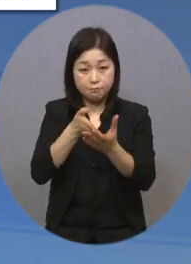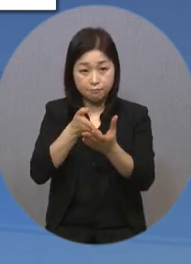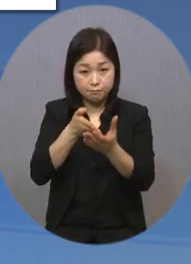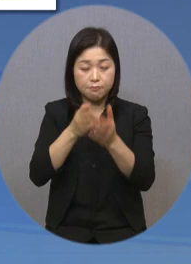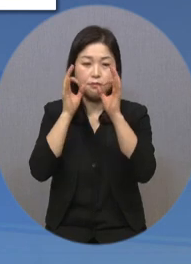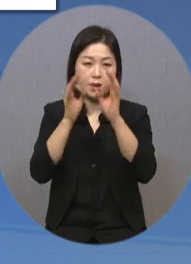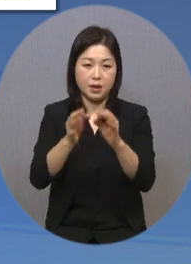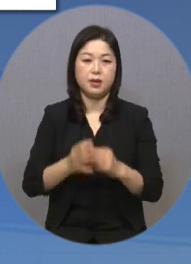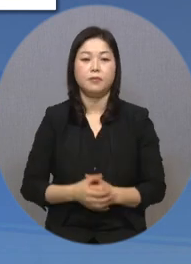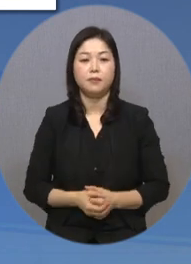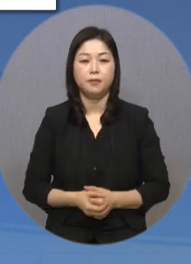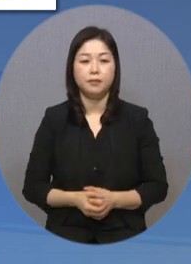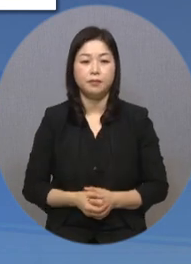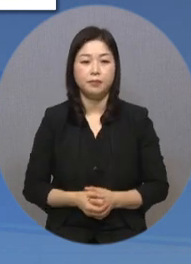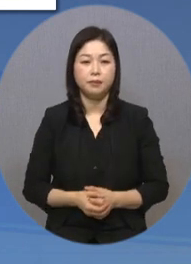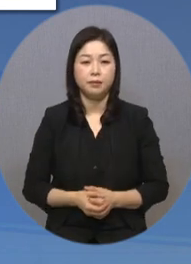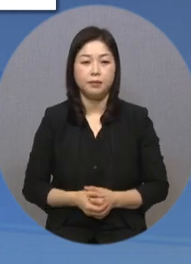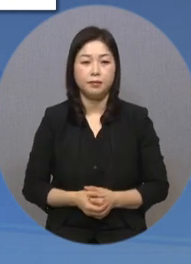통해 확인할 수 있습니다.